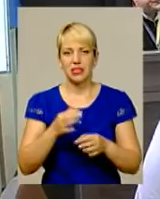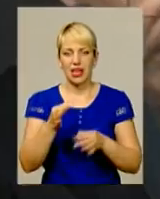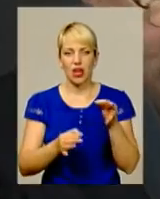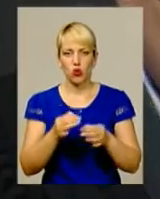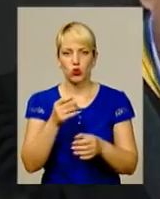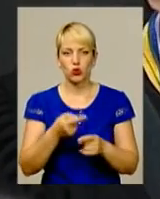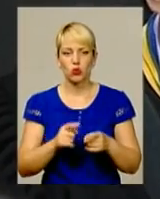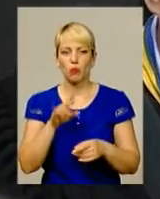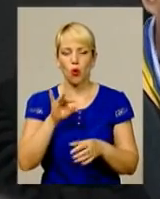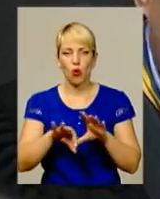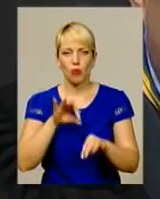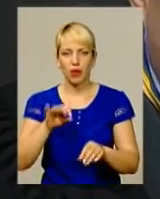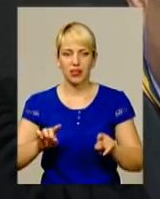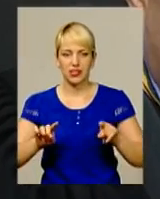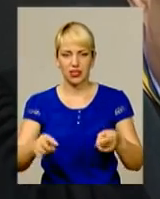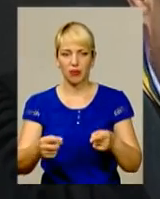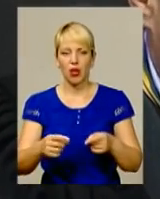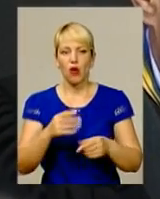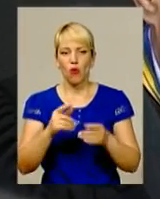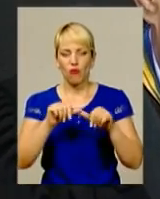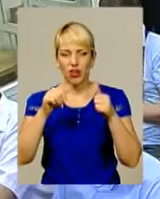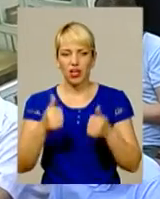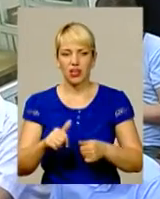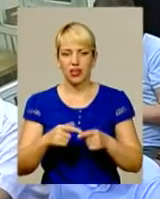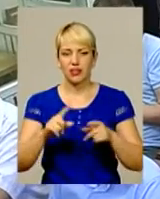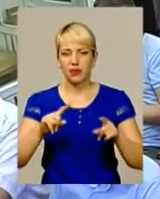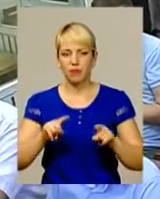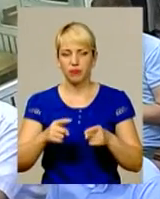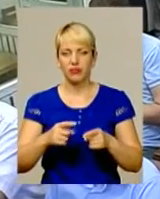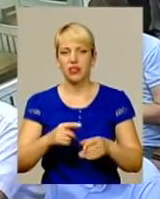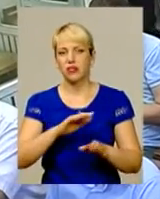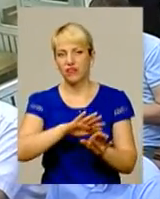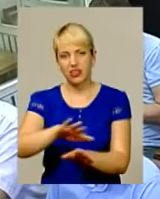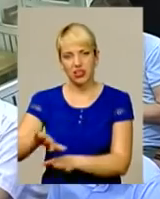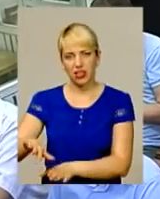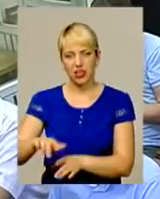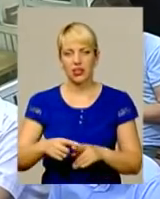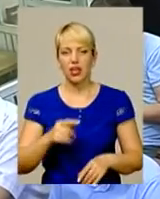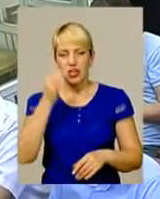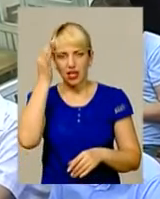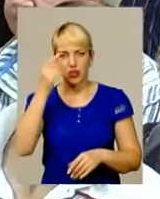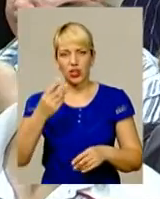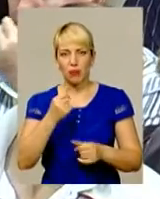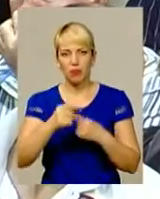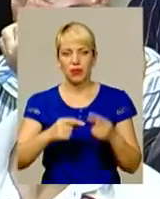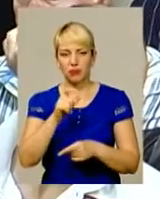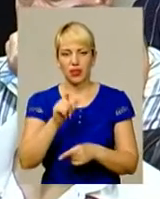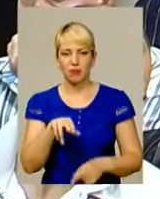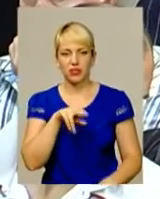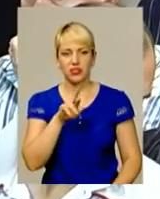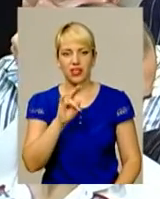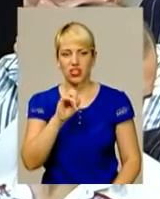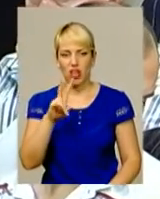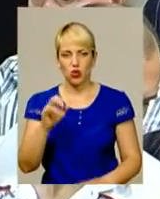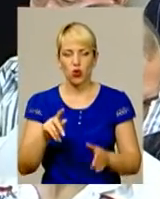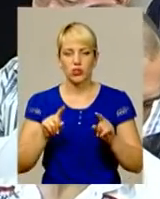суду про обрання запобіжного заходу у вигляді тримання під вартою відхилена. Нагадаю, підприємця Валерія Дьяченка затримали